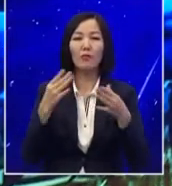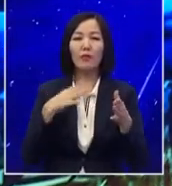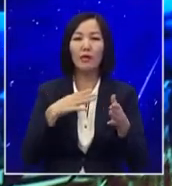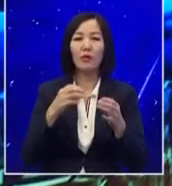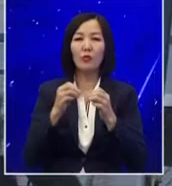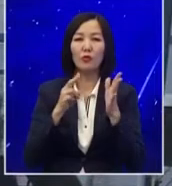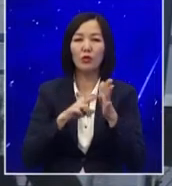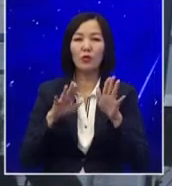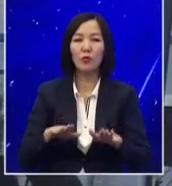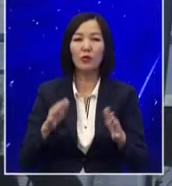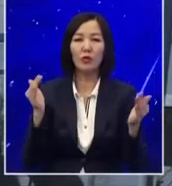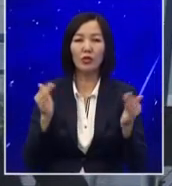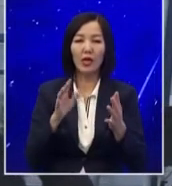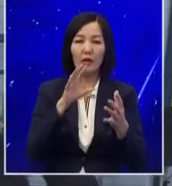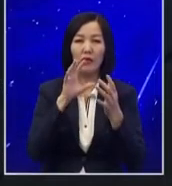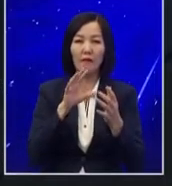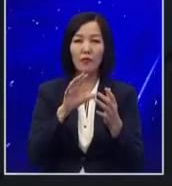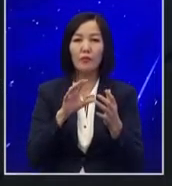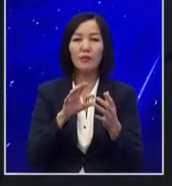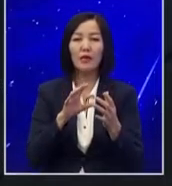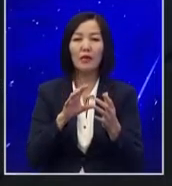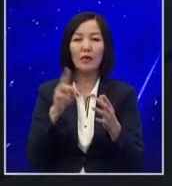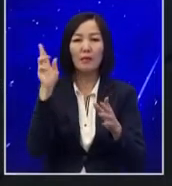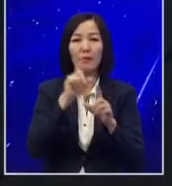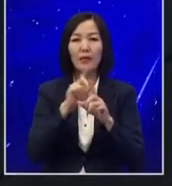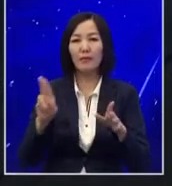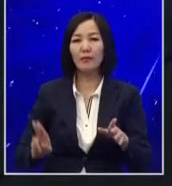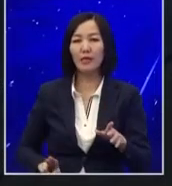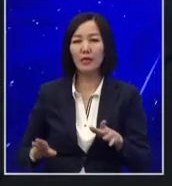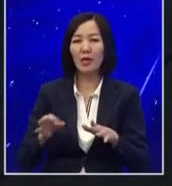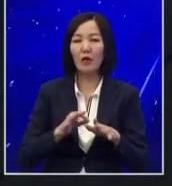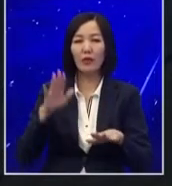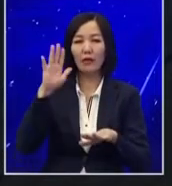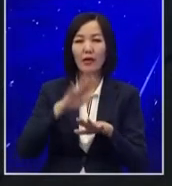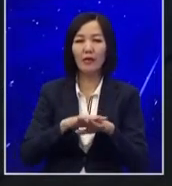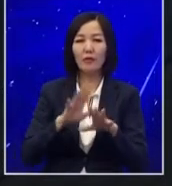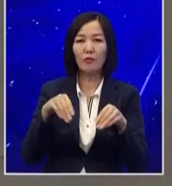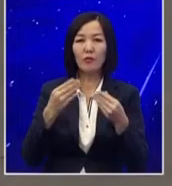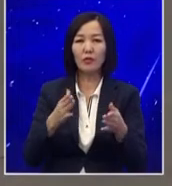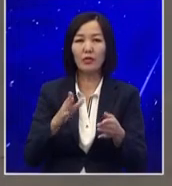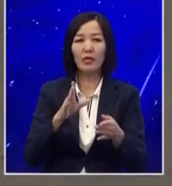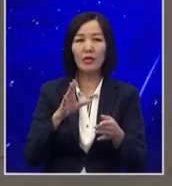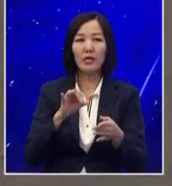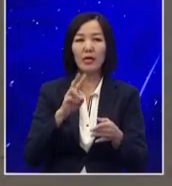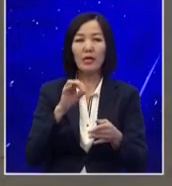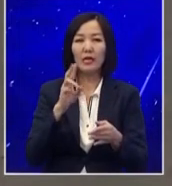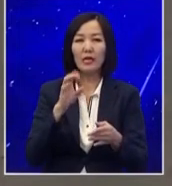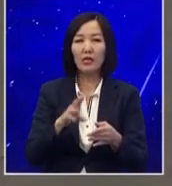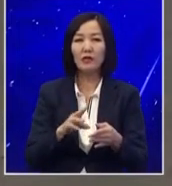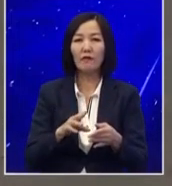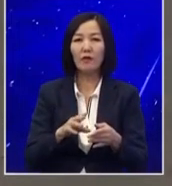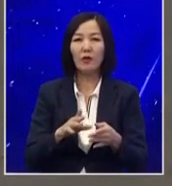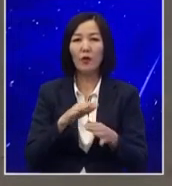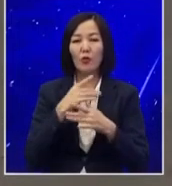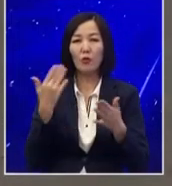17 орындық шағын автобус кілтін білім ошақтары басшыларына аудан әкімі үлестірді. Серікжан